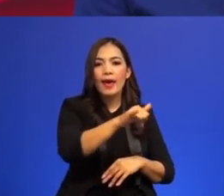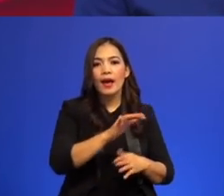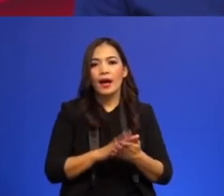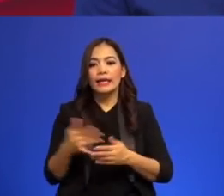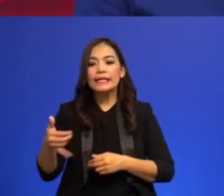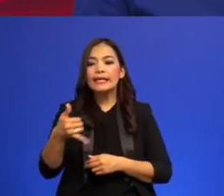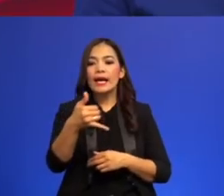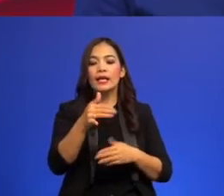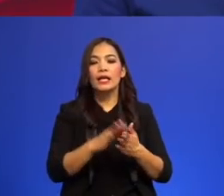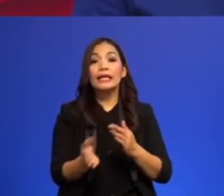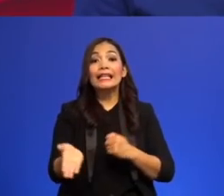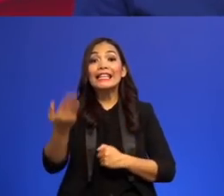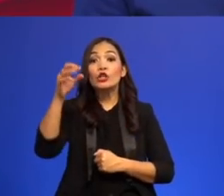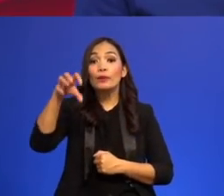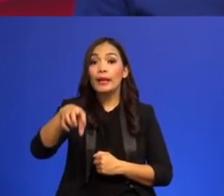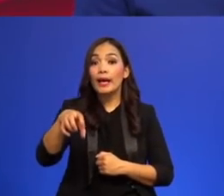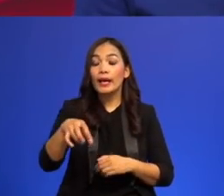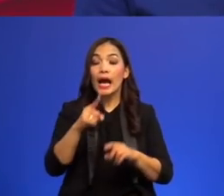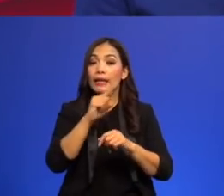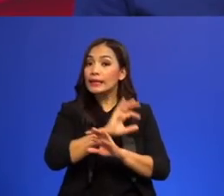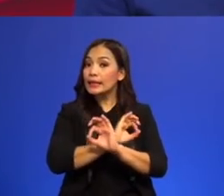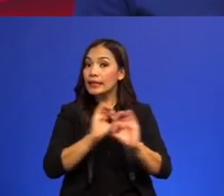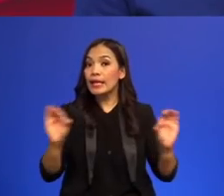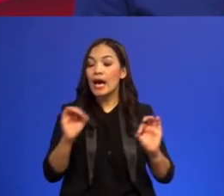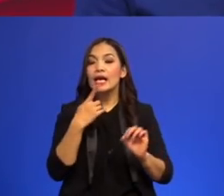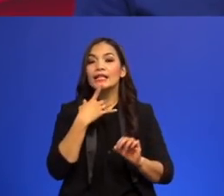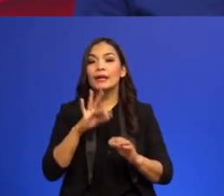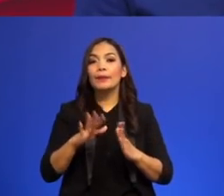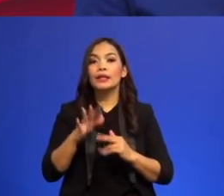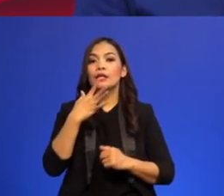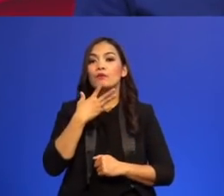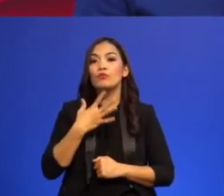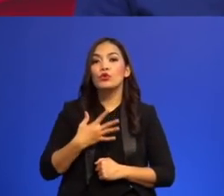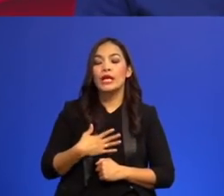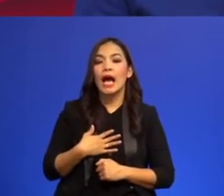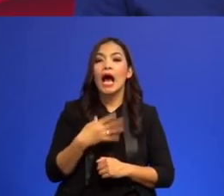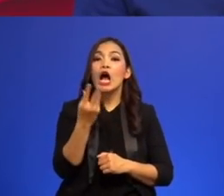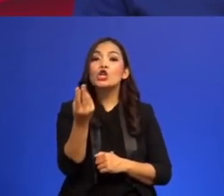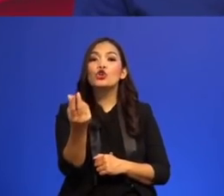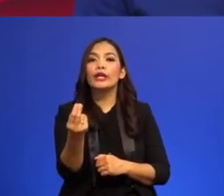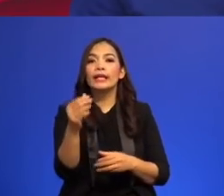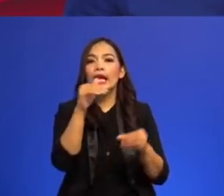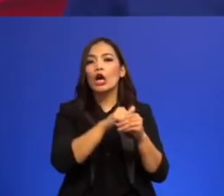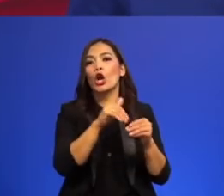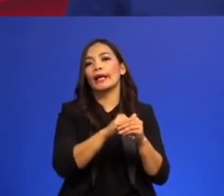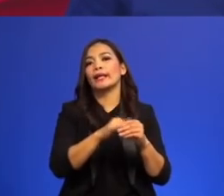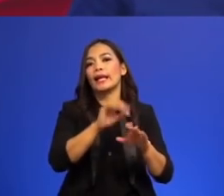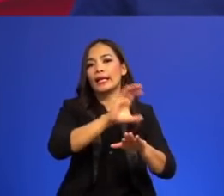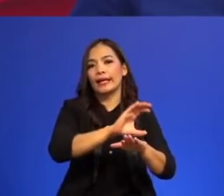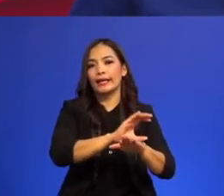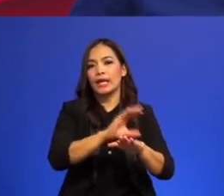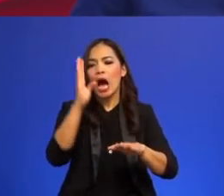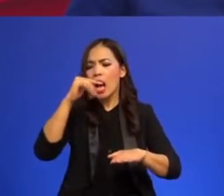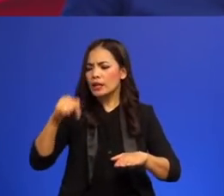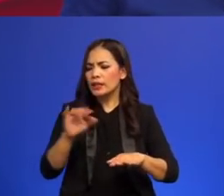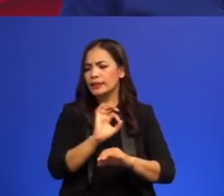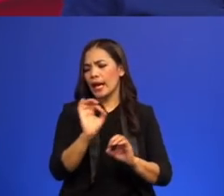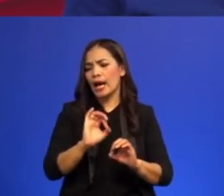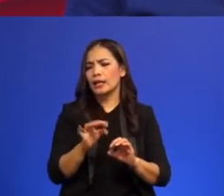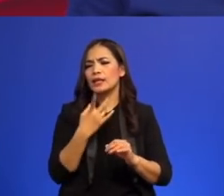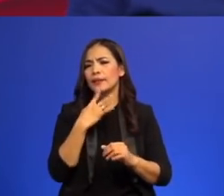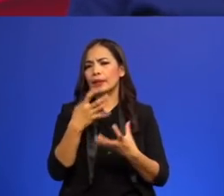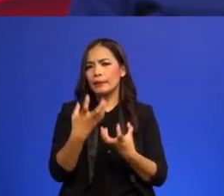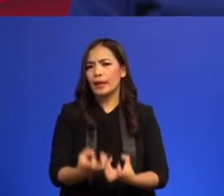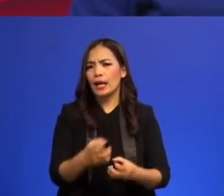nanti hidup di daerah tidak harus mengandalkan uang kolekte. Udah jangan, hari gini udah jangan harapkan